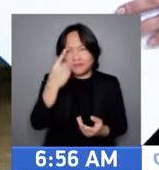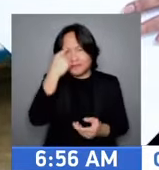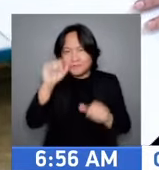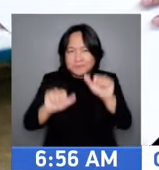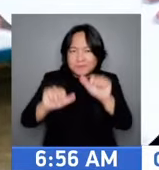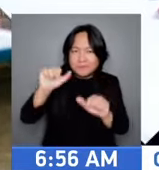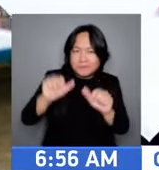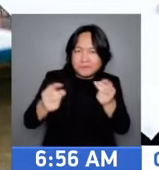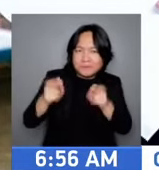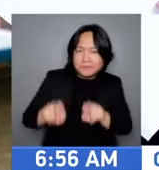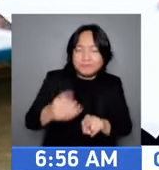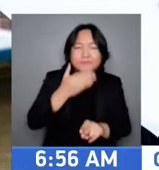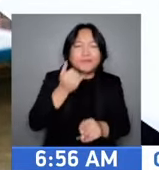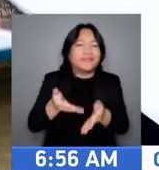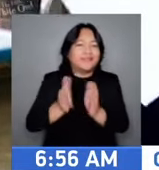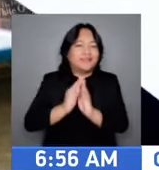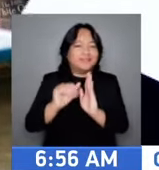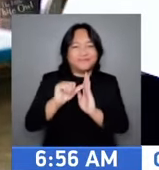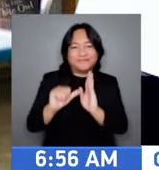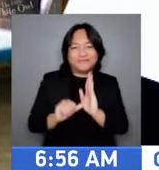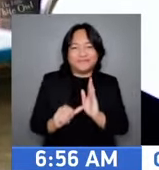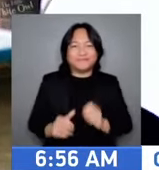Gabby.